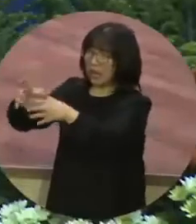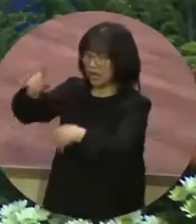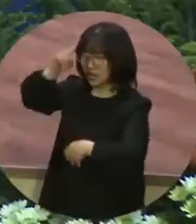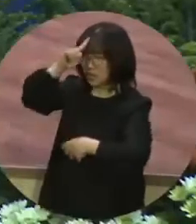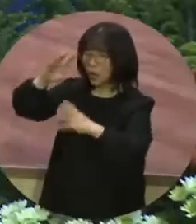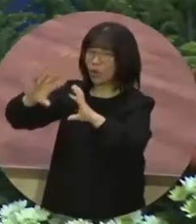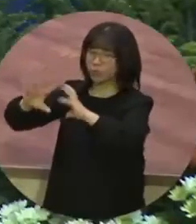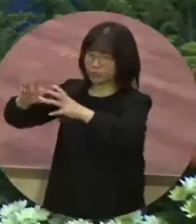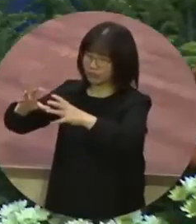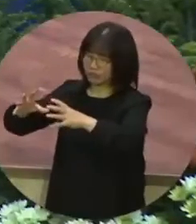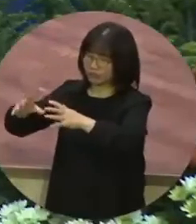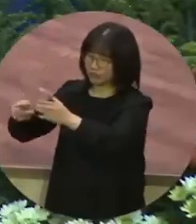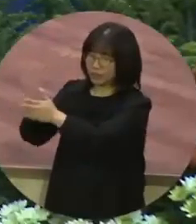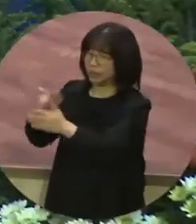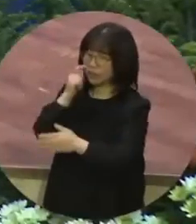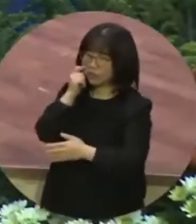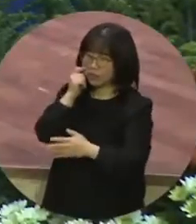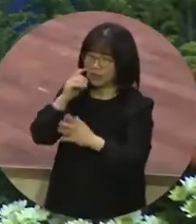정치인을 못 믿어.